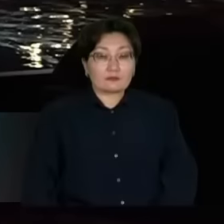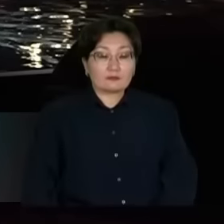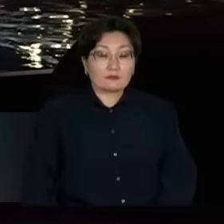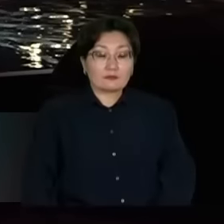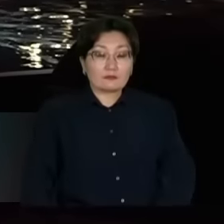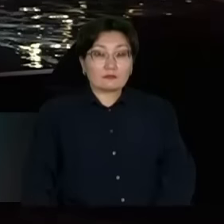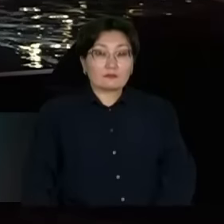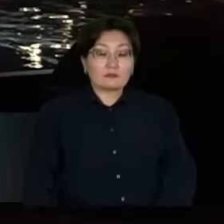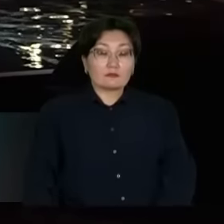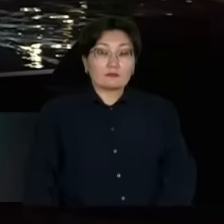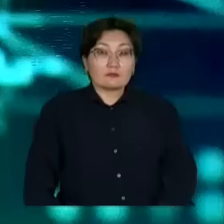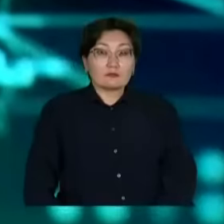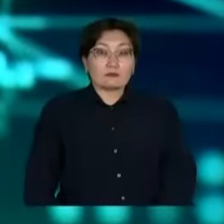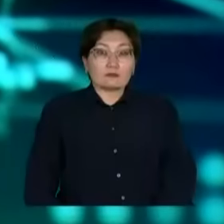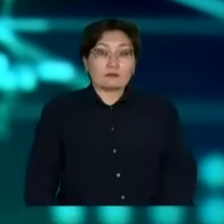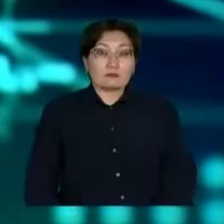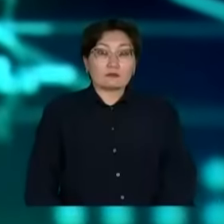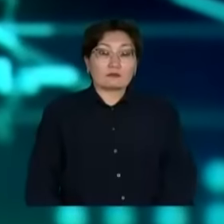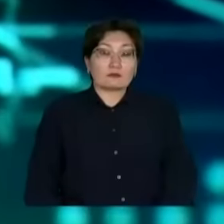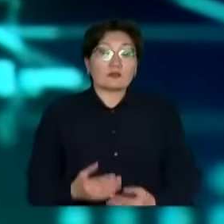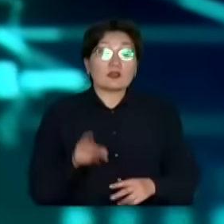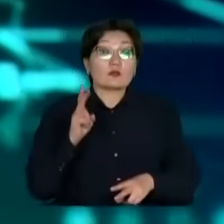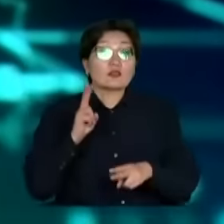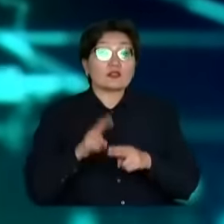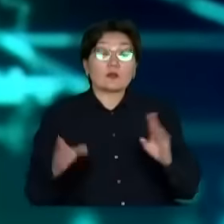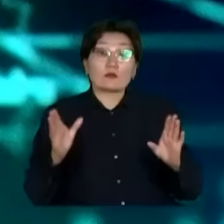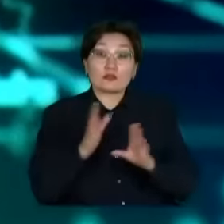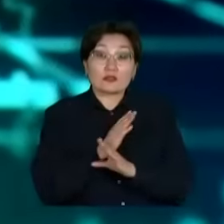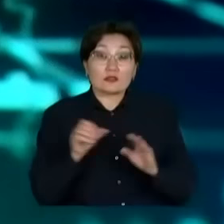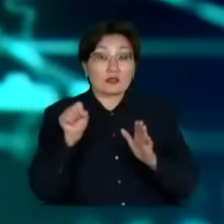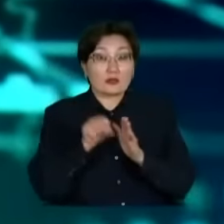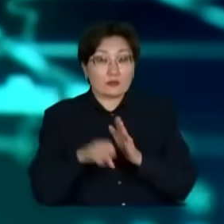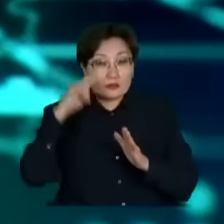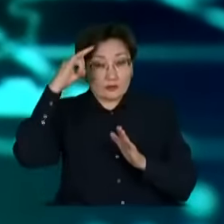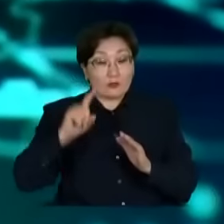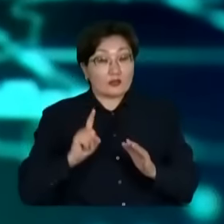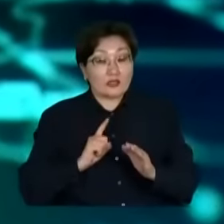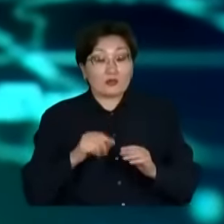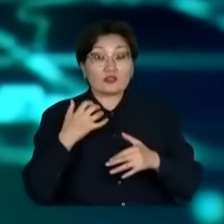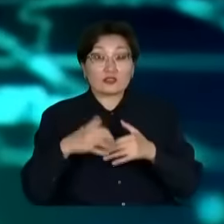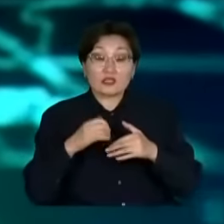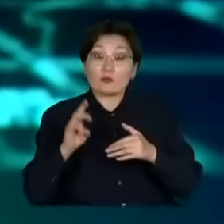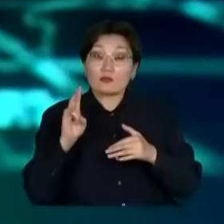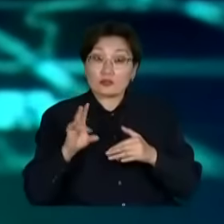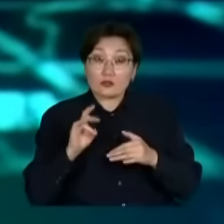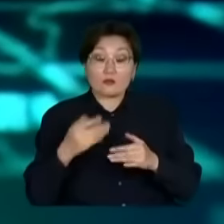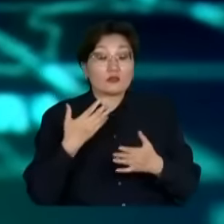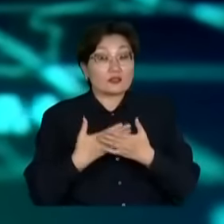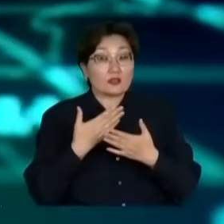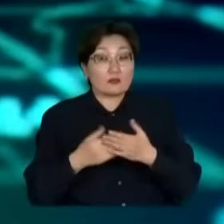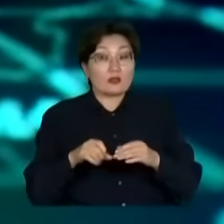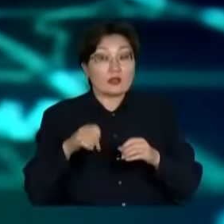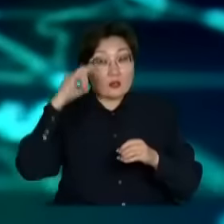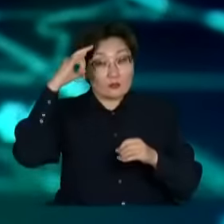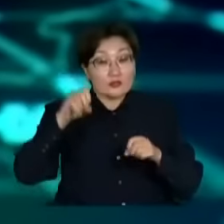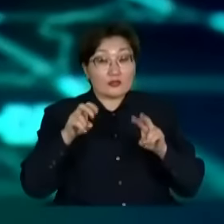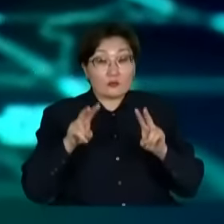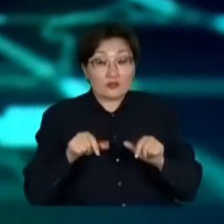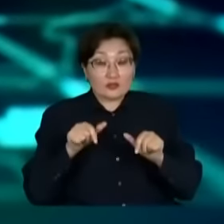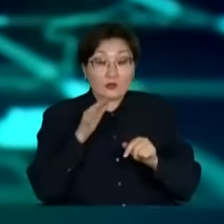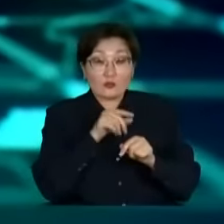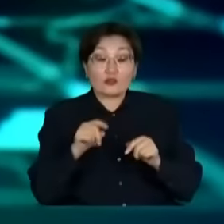телеканал Алматы и в завершении о погоде зима в Казахстане ожидается с середины ноября по прогнозам казгидромет в этот